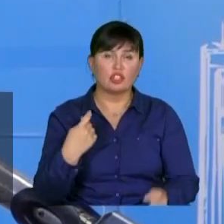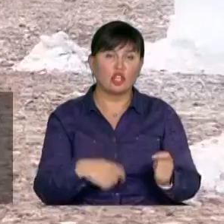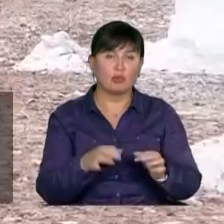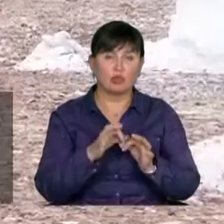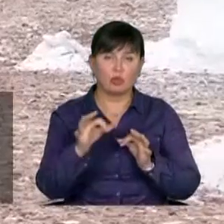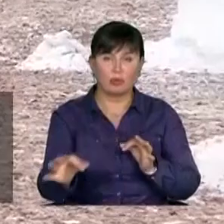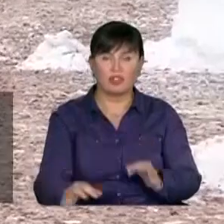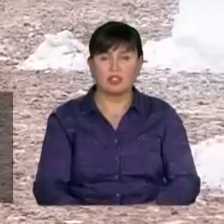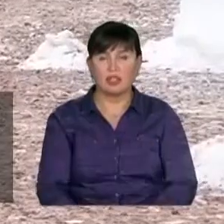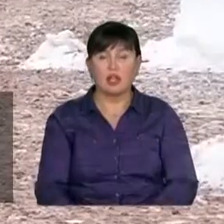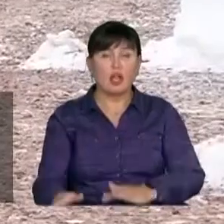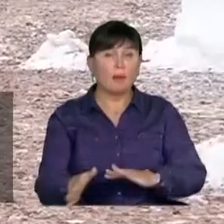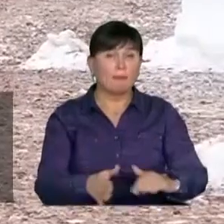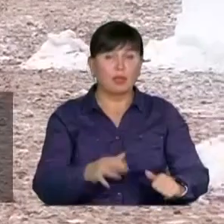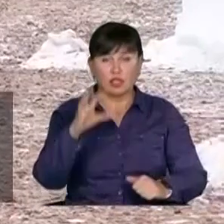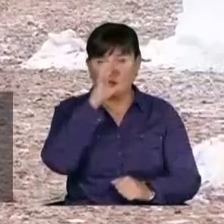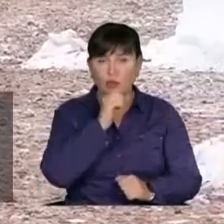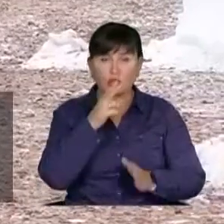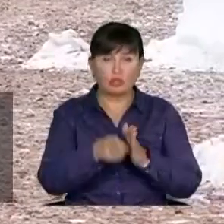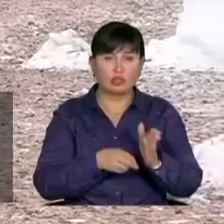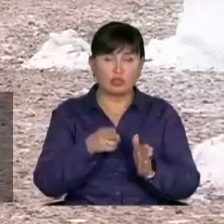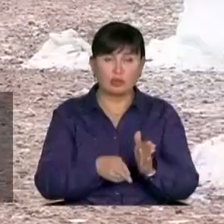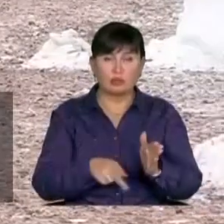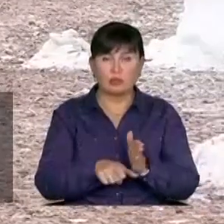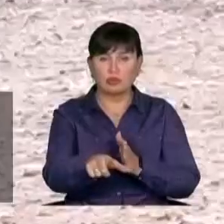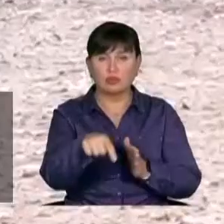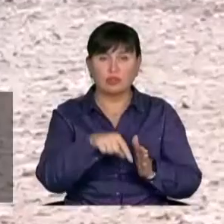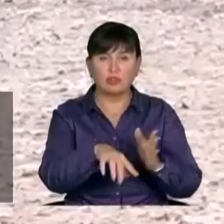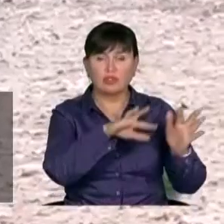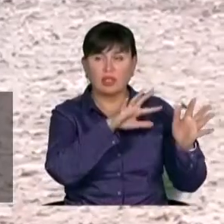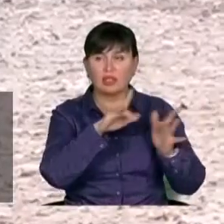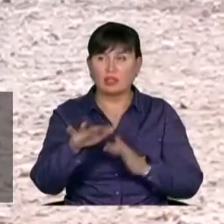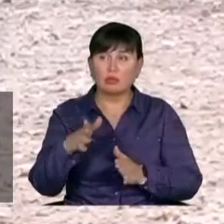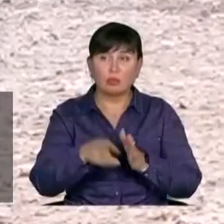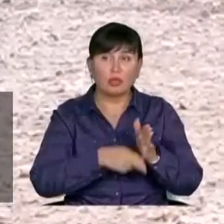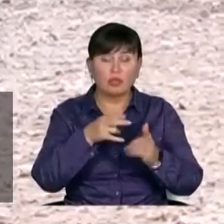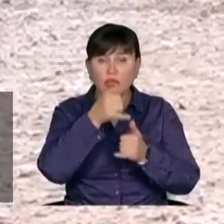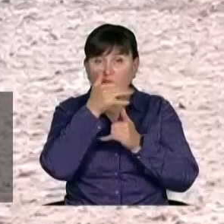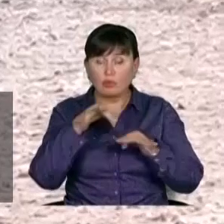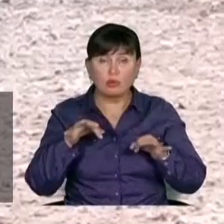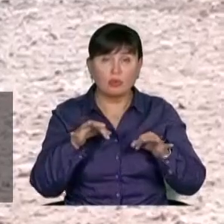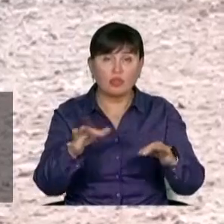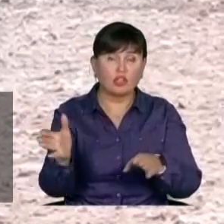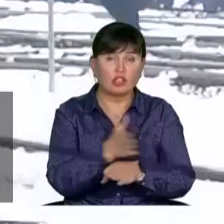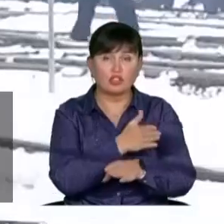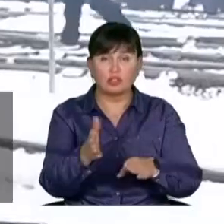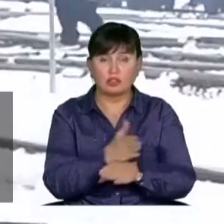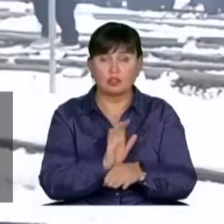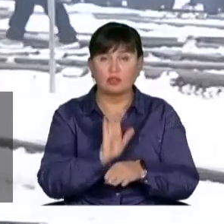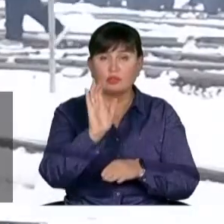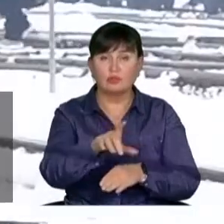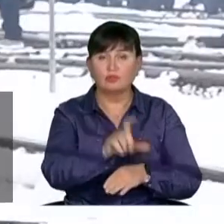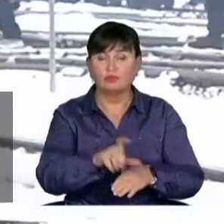области. Прошедшей ночью железнодорожные пути в регионе замело снегом настолько, что поезда не смогли проехать. На расчистку оперативно направили